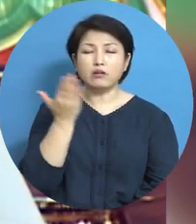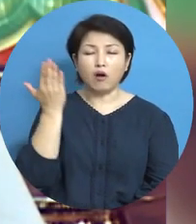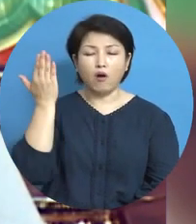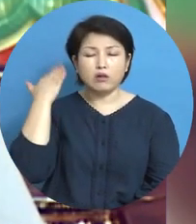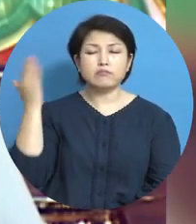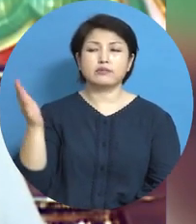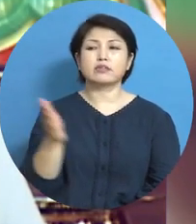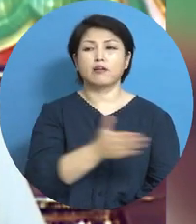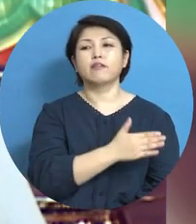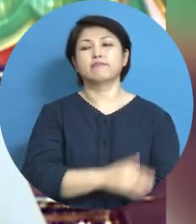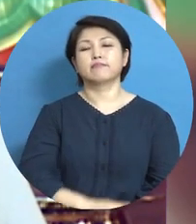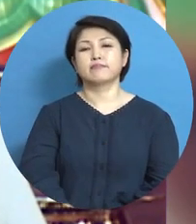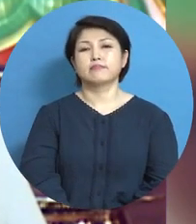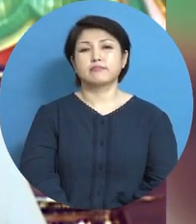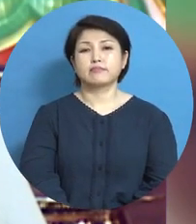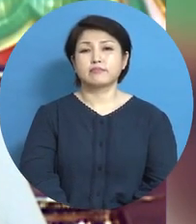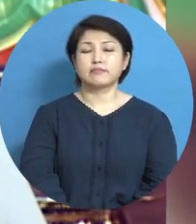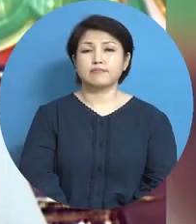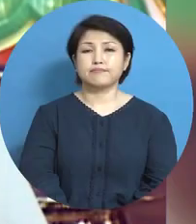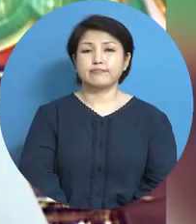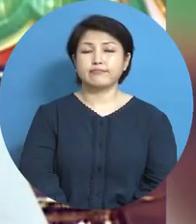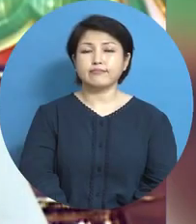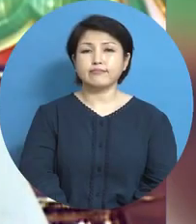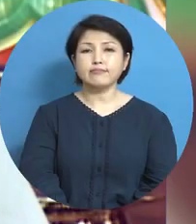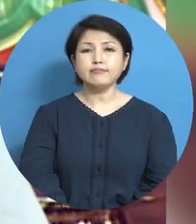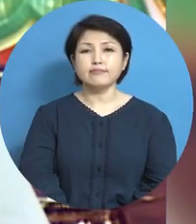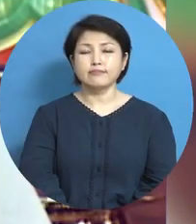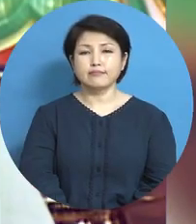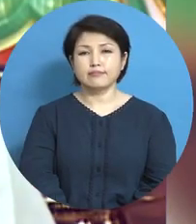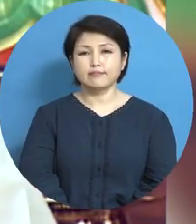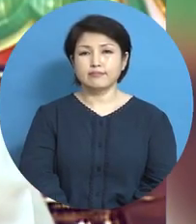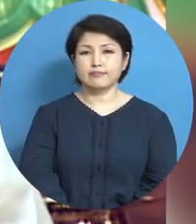오래됐다. 이렇게 말했어요.